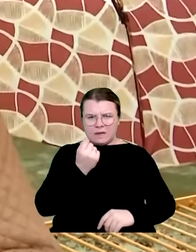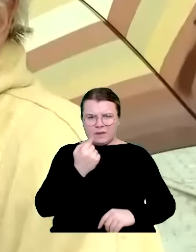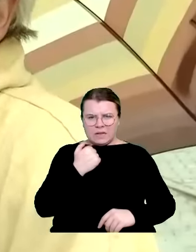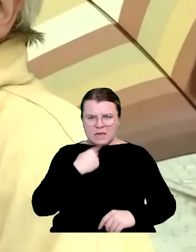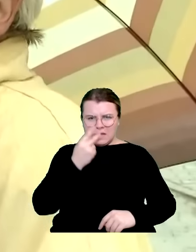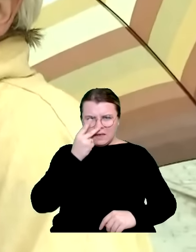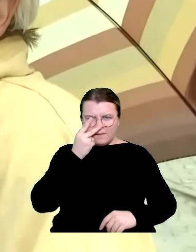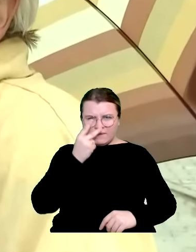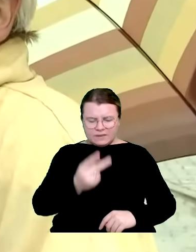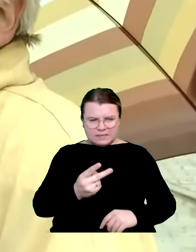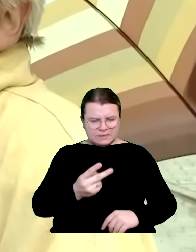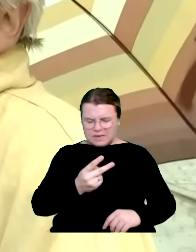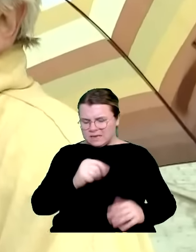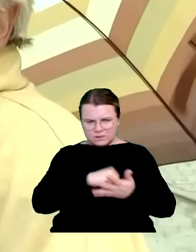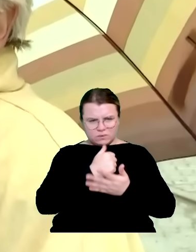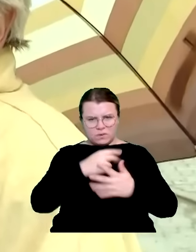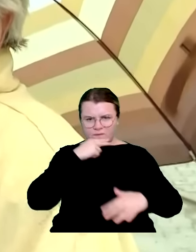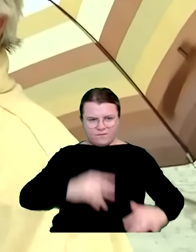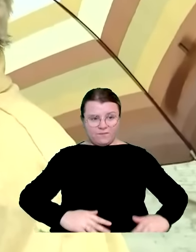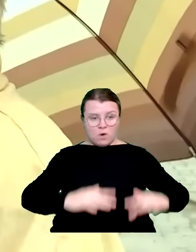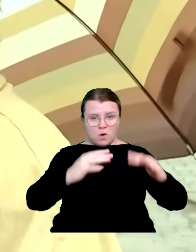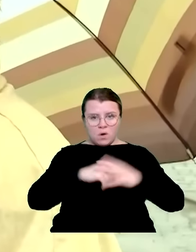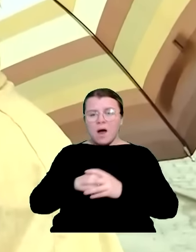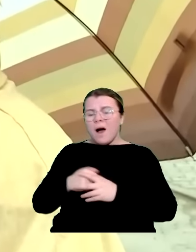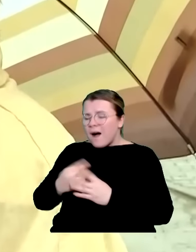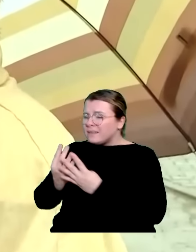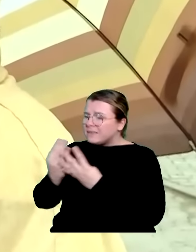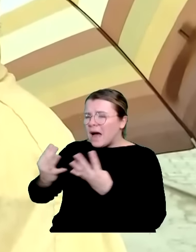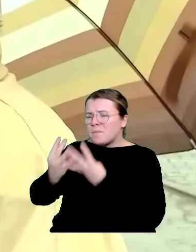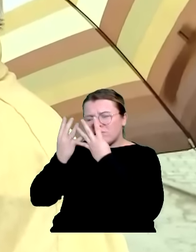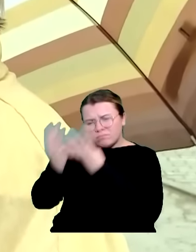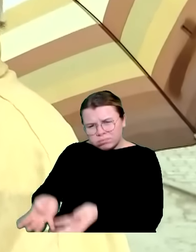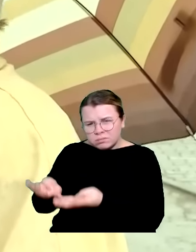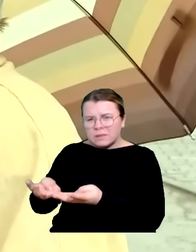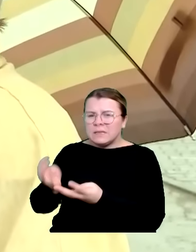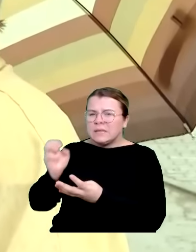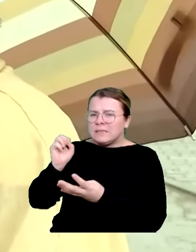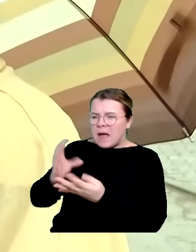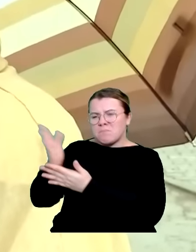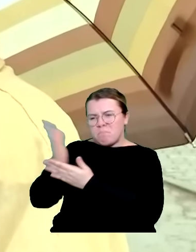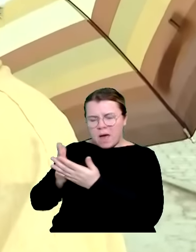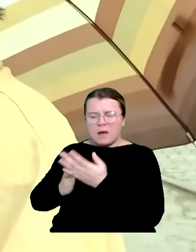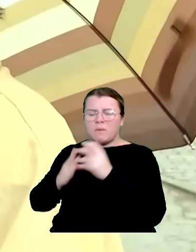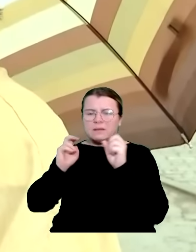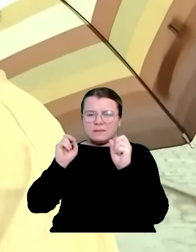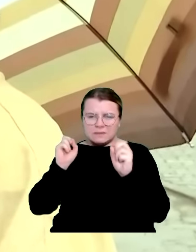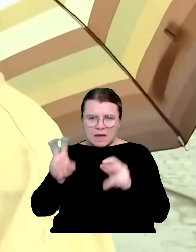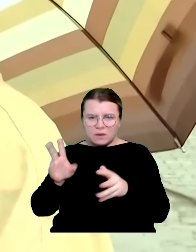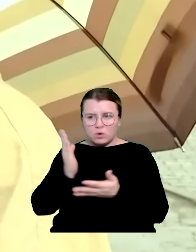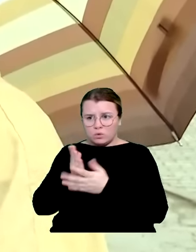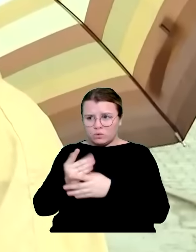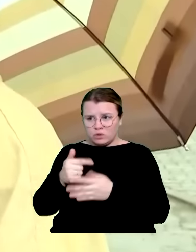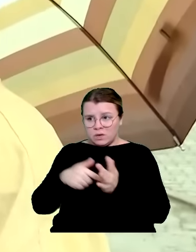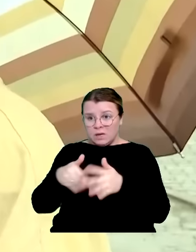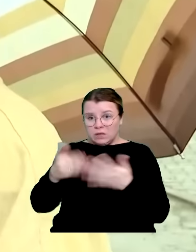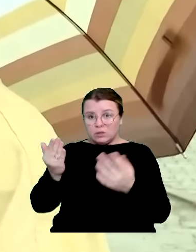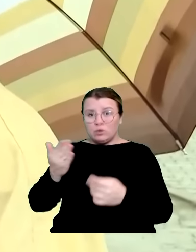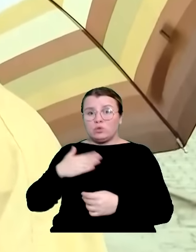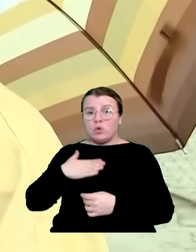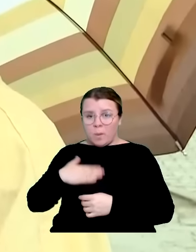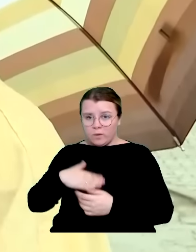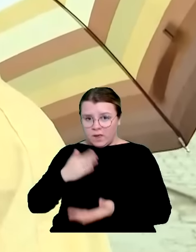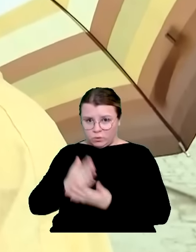ilości wody. To, że tama pękała, to w sumie powiem panu, to już w sobotę było wiadomo, bo